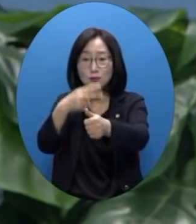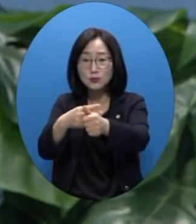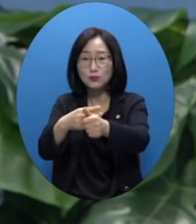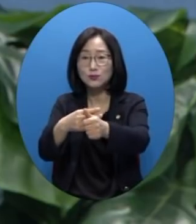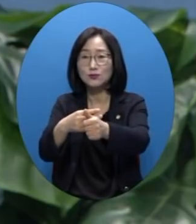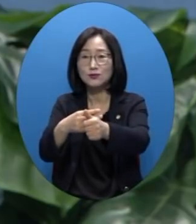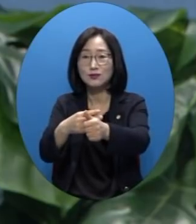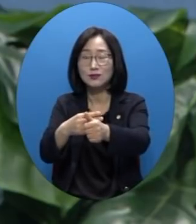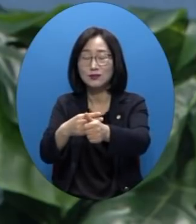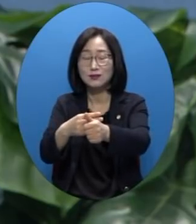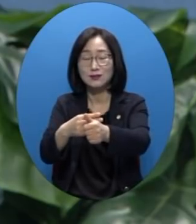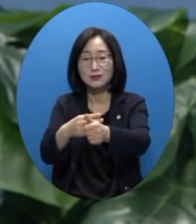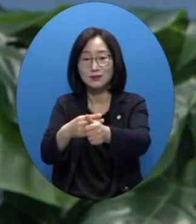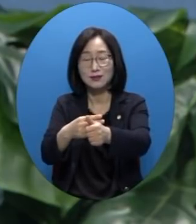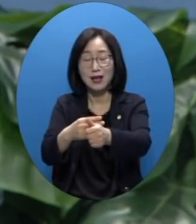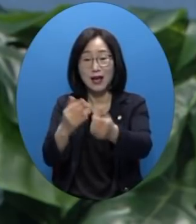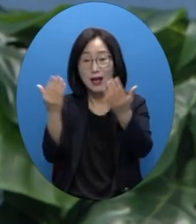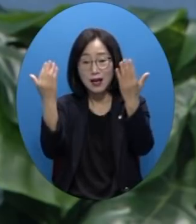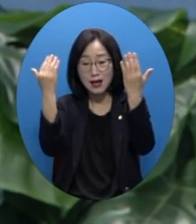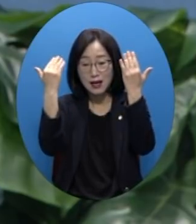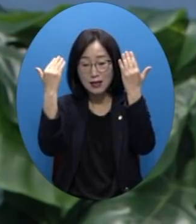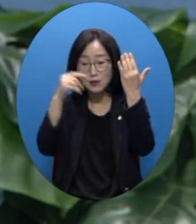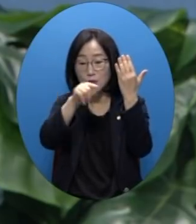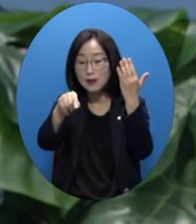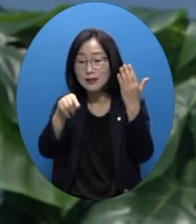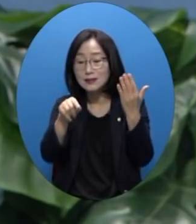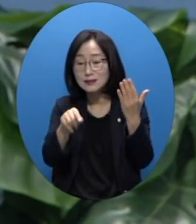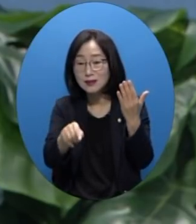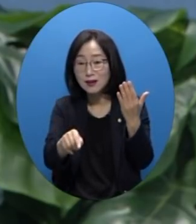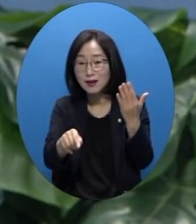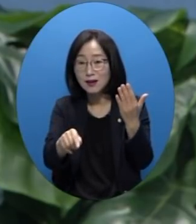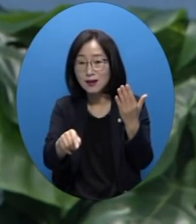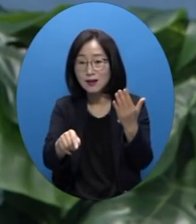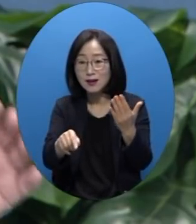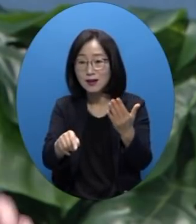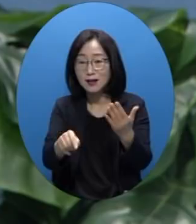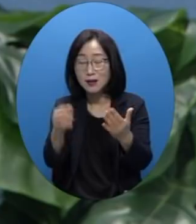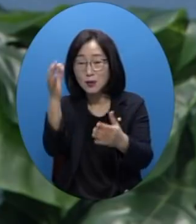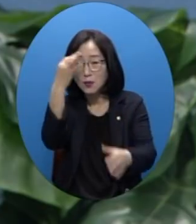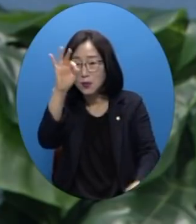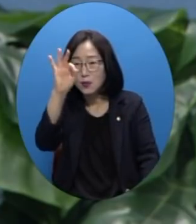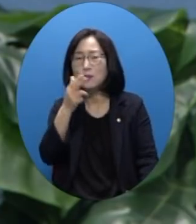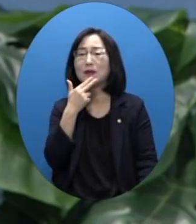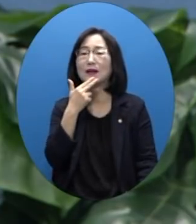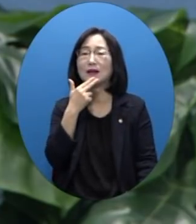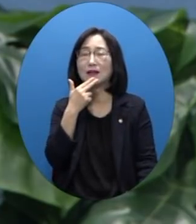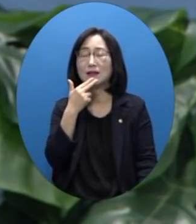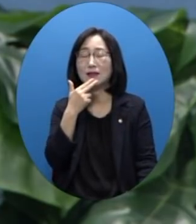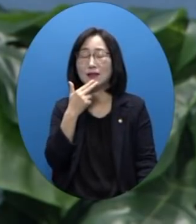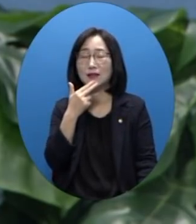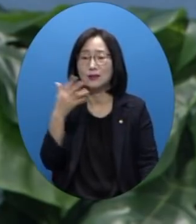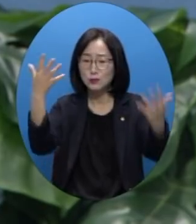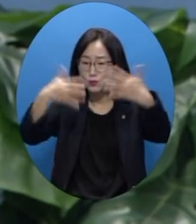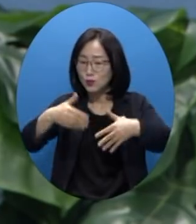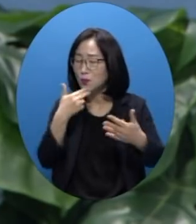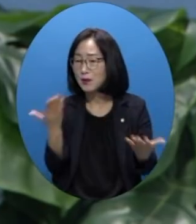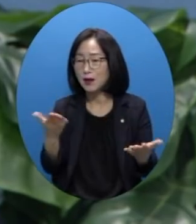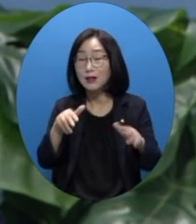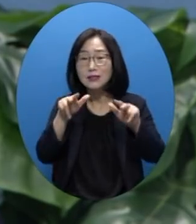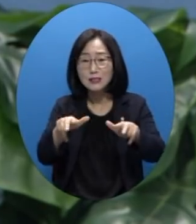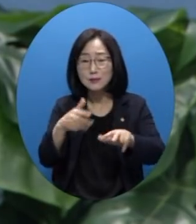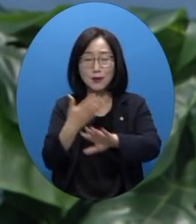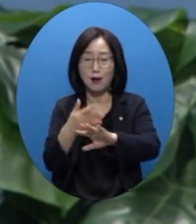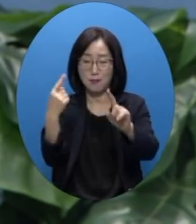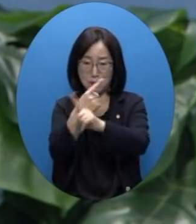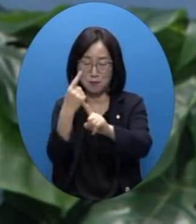위해서 그렇게 학교에서 그분을 모실 수 있는 여건이 전혀 되어 있지 않았습니다. 지금이야